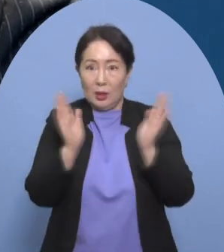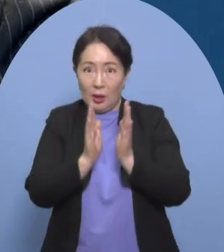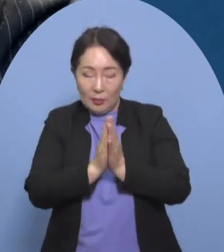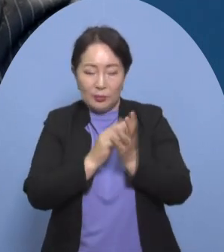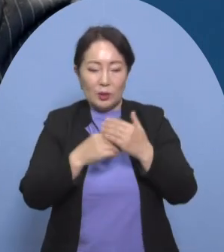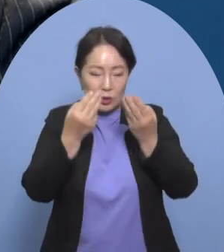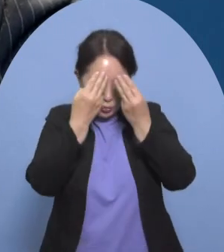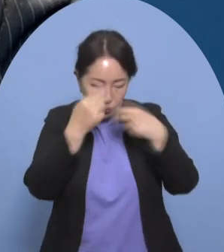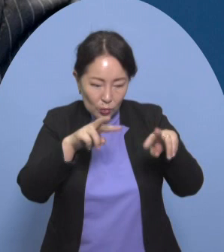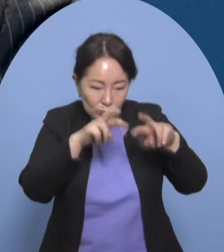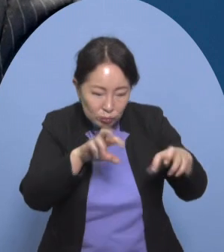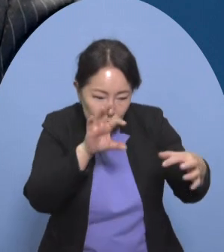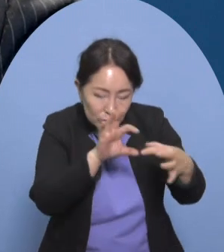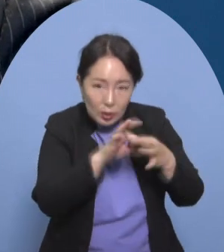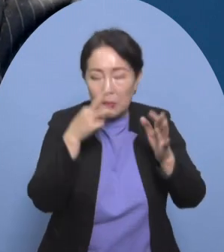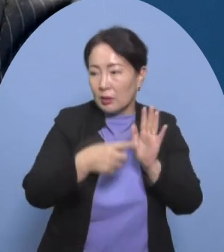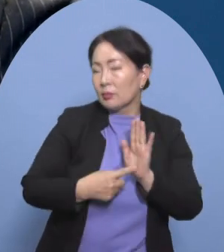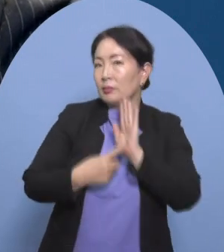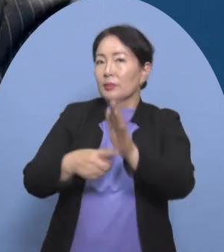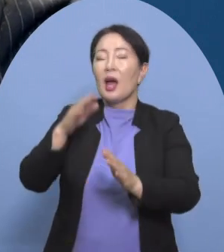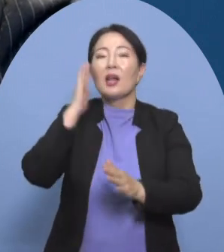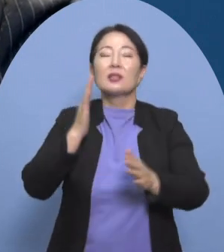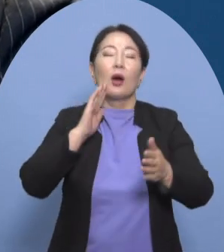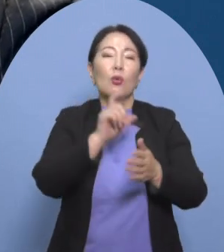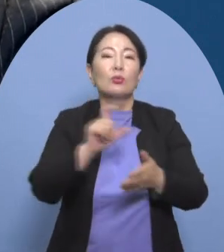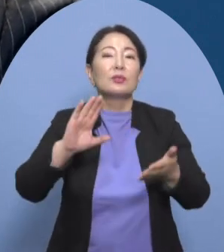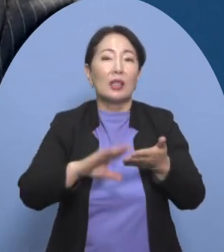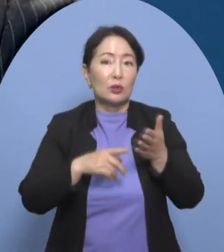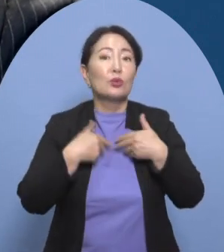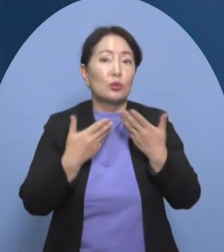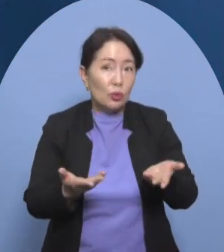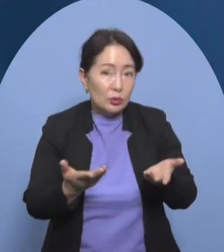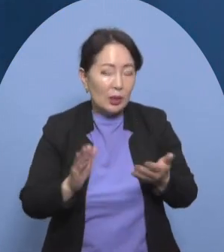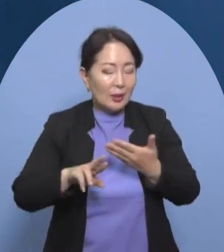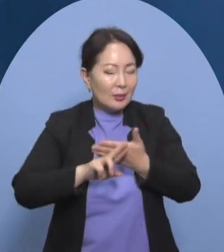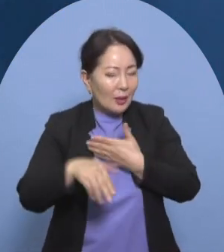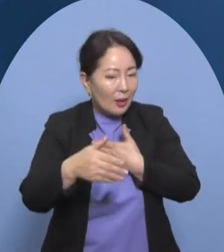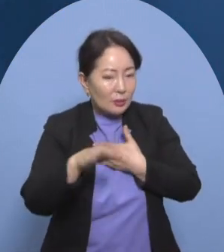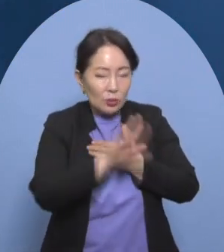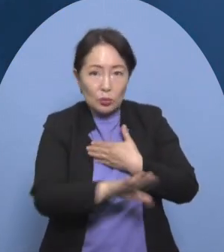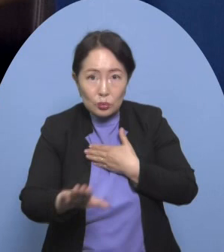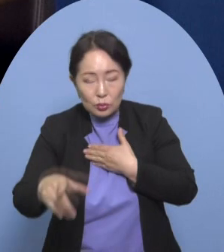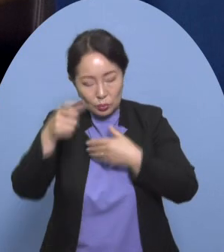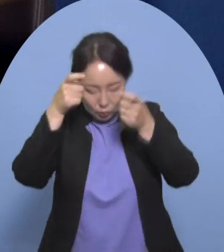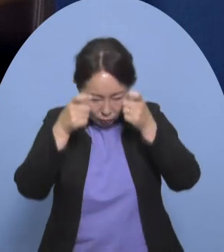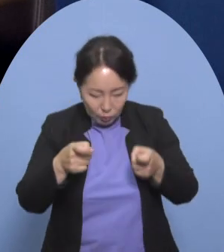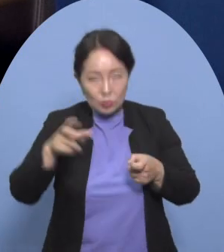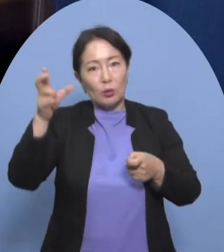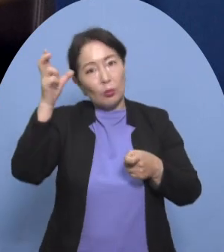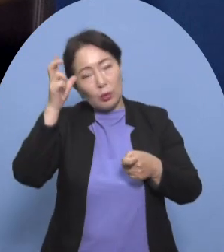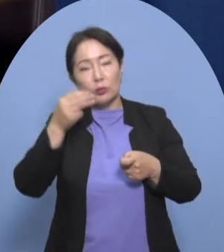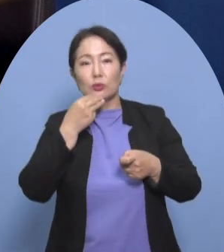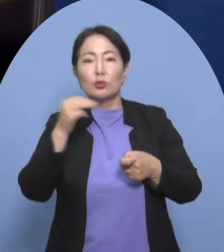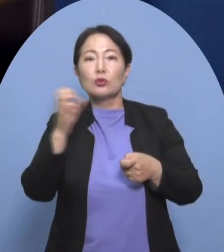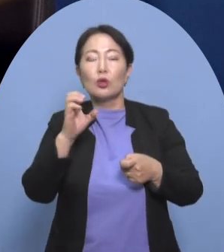шинжлэх ухааны үндэслэлээр суурилсан мэдээллийг эсэргүүцүүдэд танилцуулж Цаашид бид хүүхдийн хүмүүжил, боловсрол,